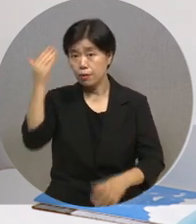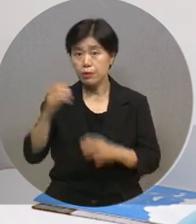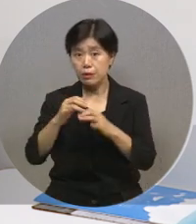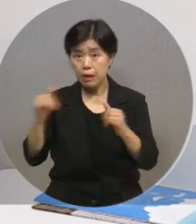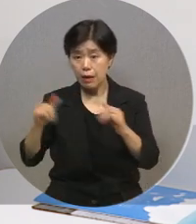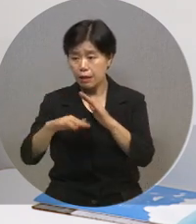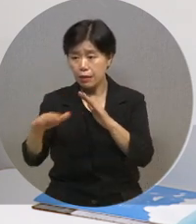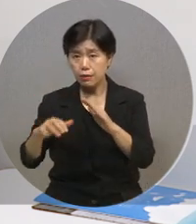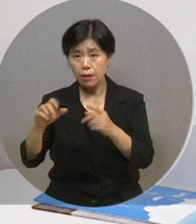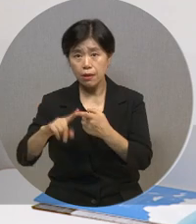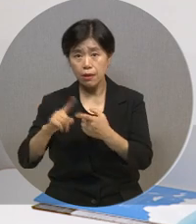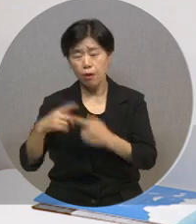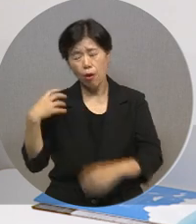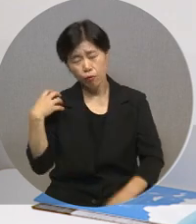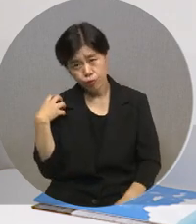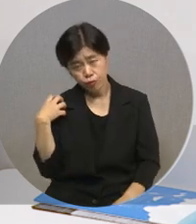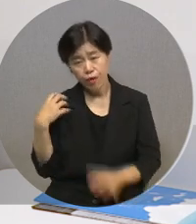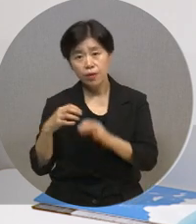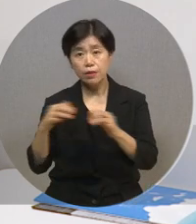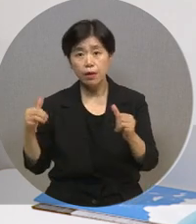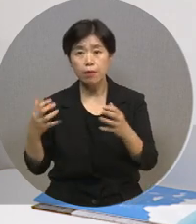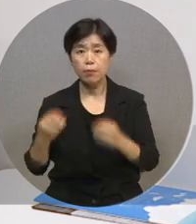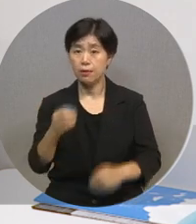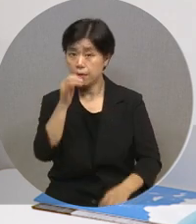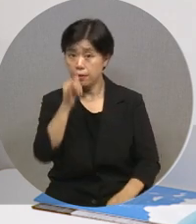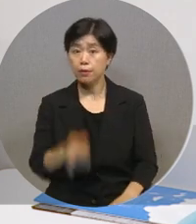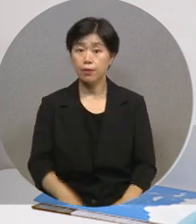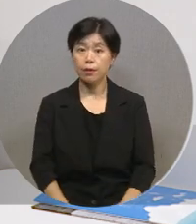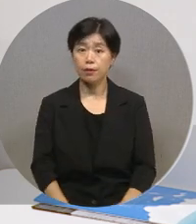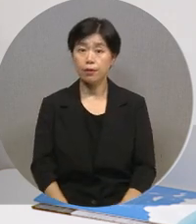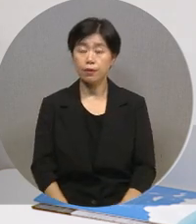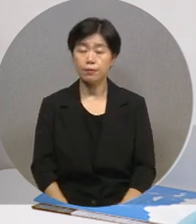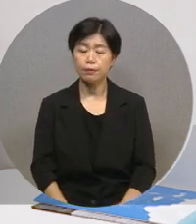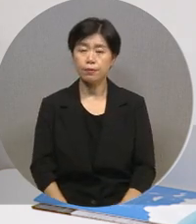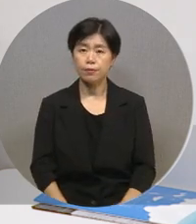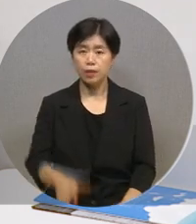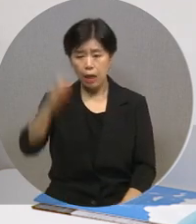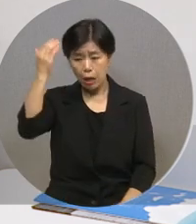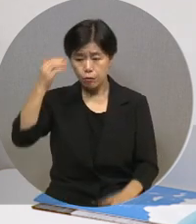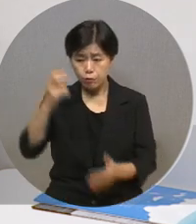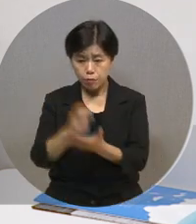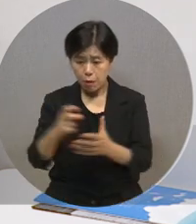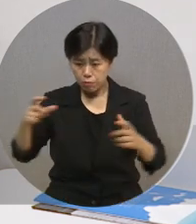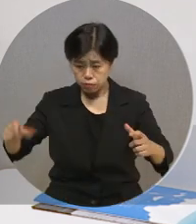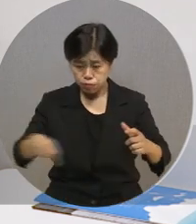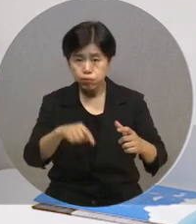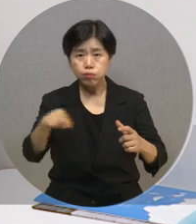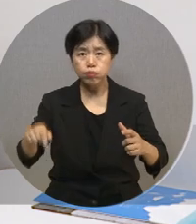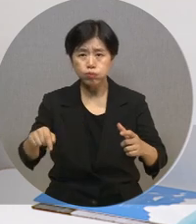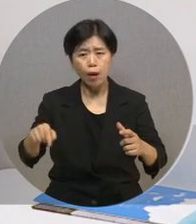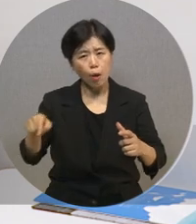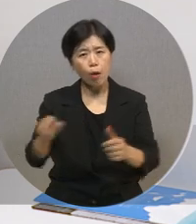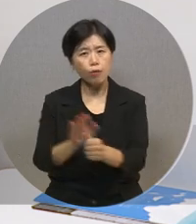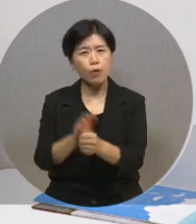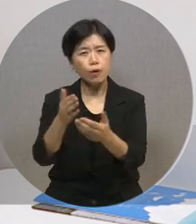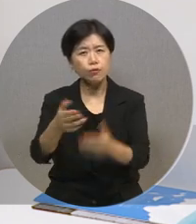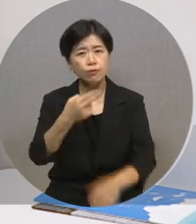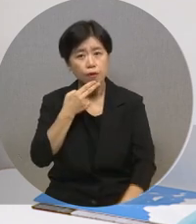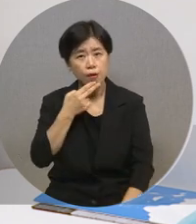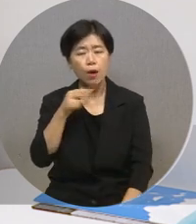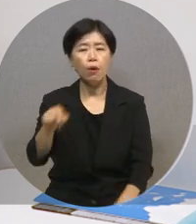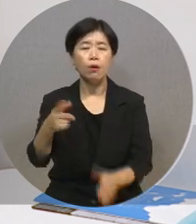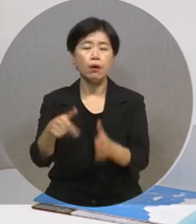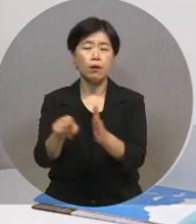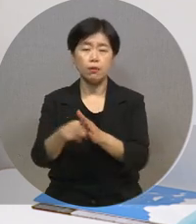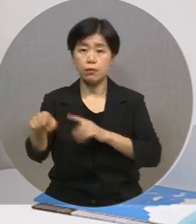영케어로도 그렇고 굉장히 사각지대의 노인 분들이 많으세요. 여전히 제도권에서 다루어지지 않는 그런 분들을 위한 정책적 체계를 만들기